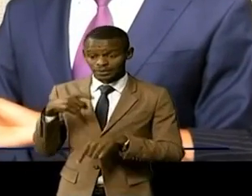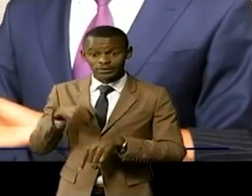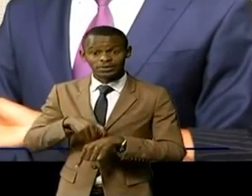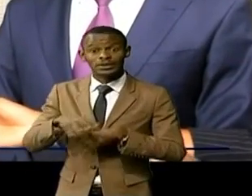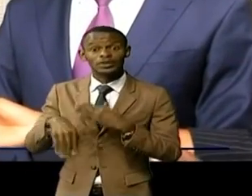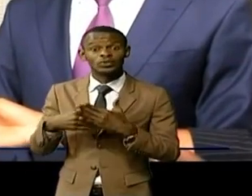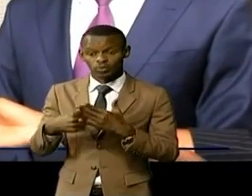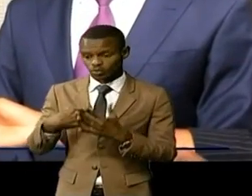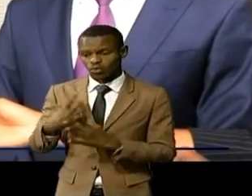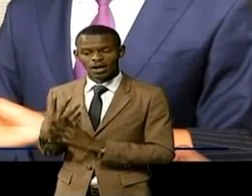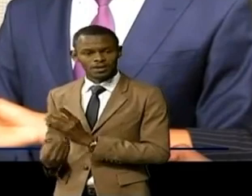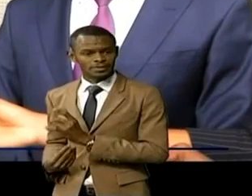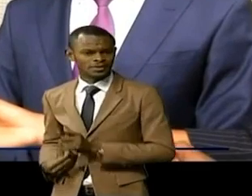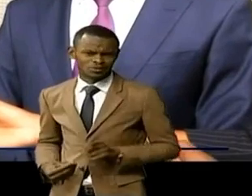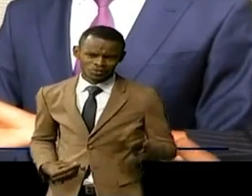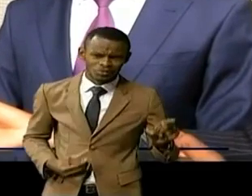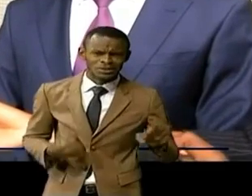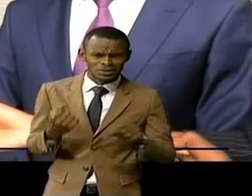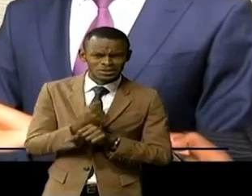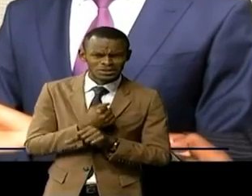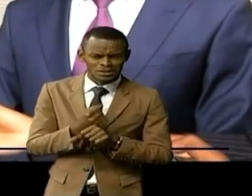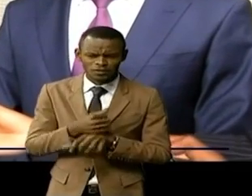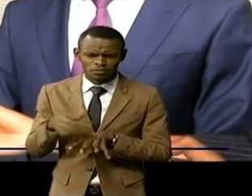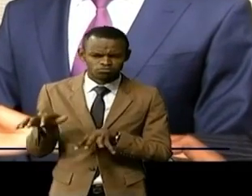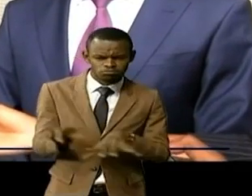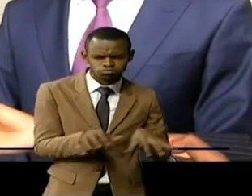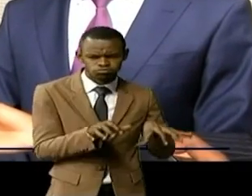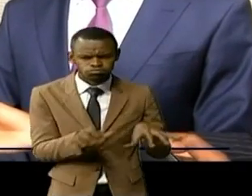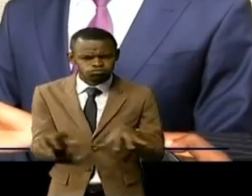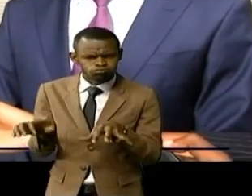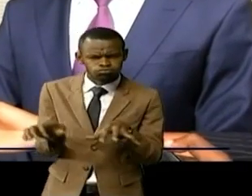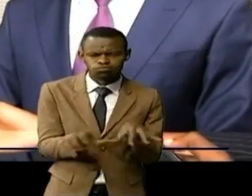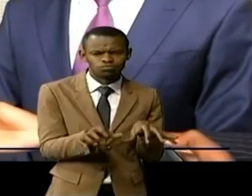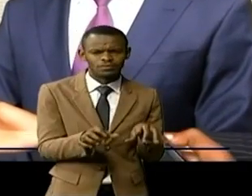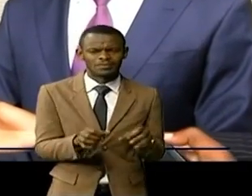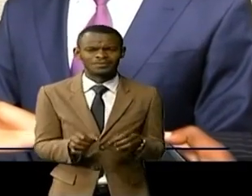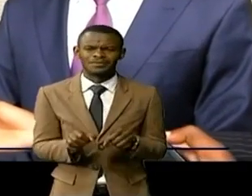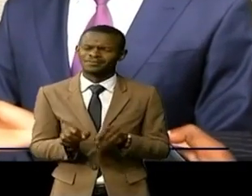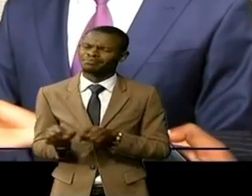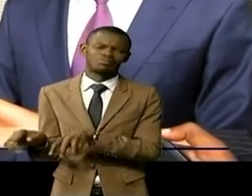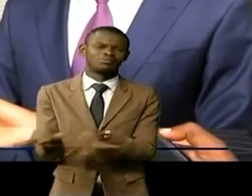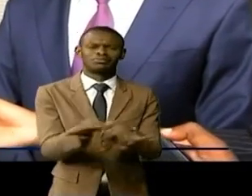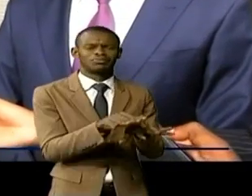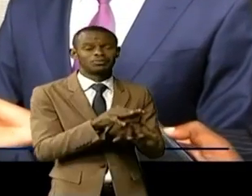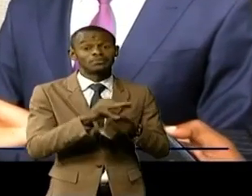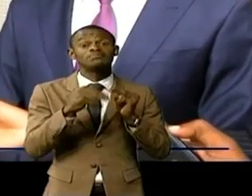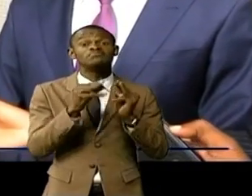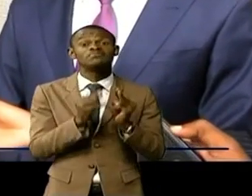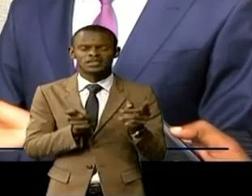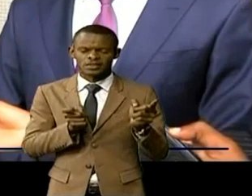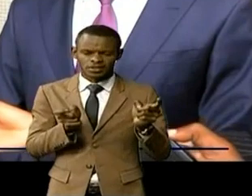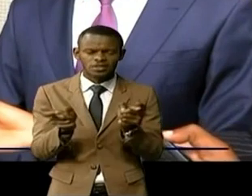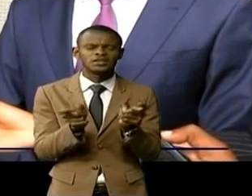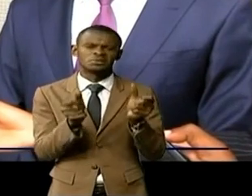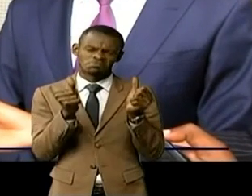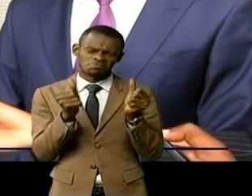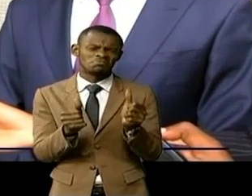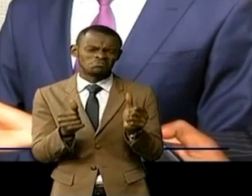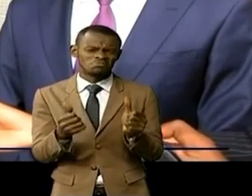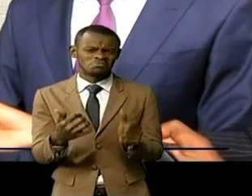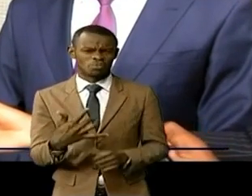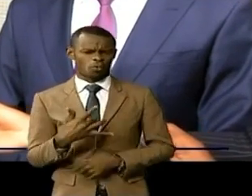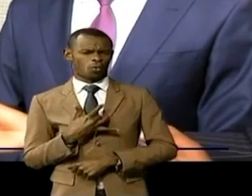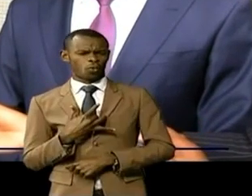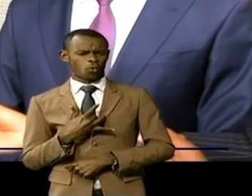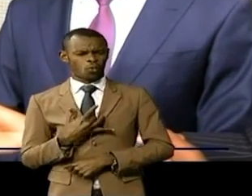il a, avec beaucoup de maestria, conduit ses ministères. Et c'était vraiment